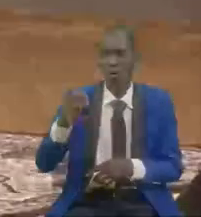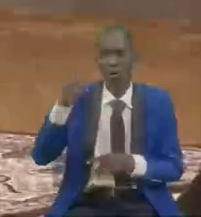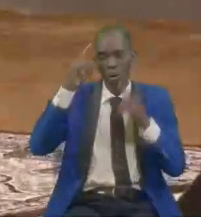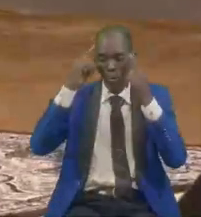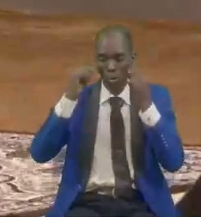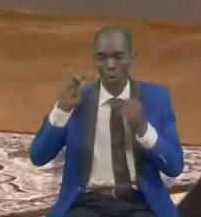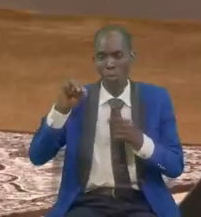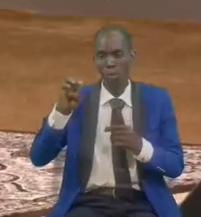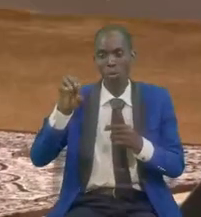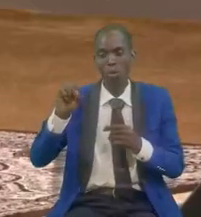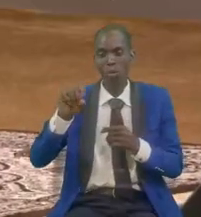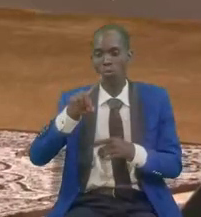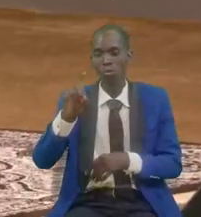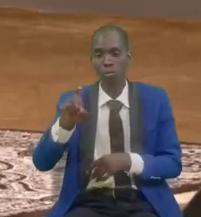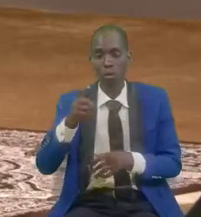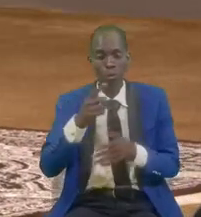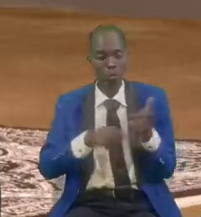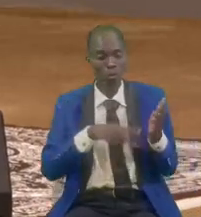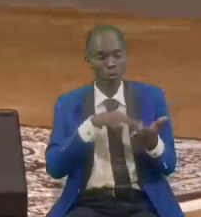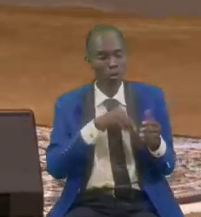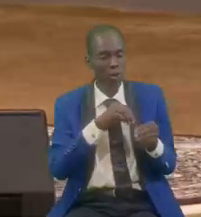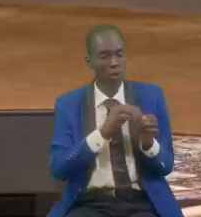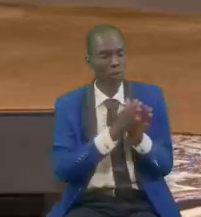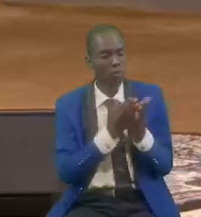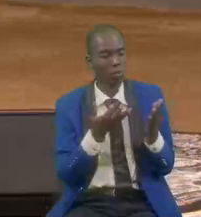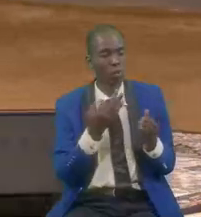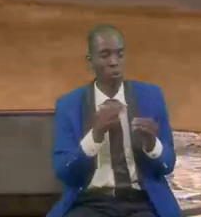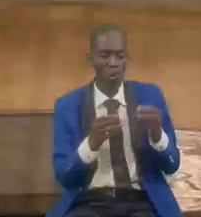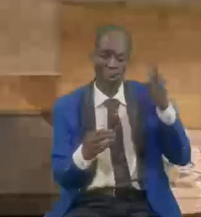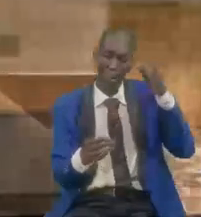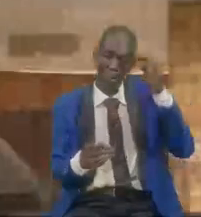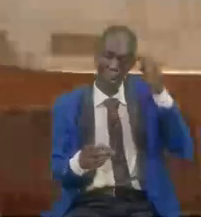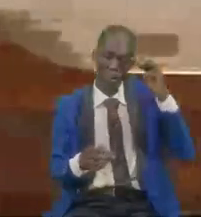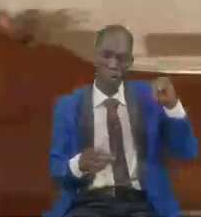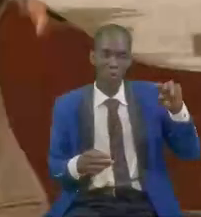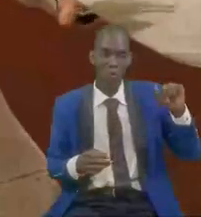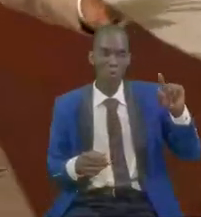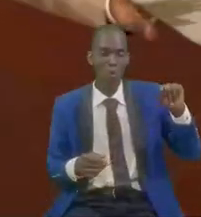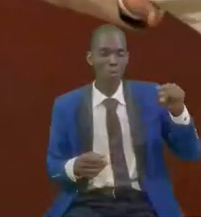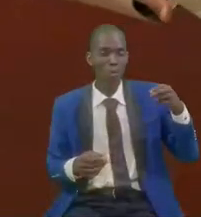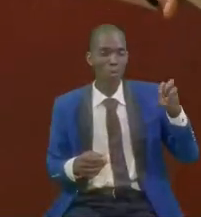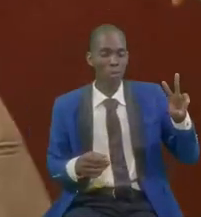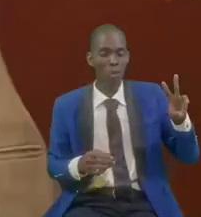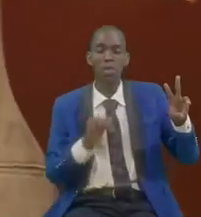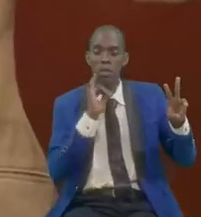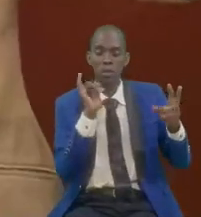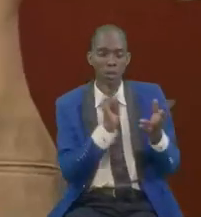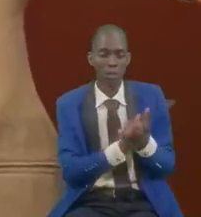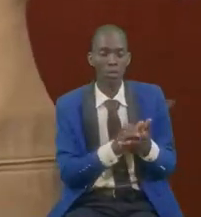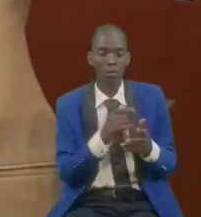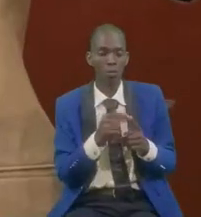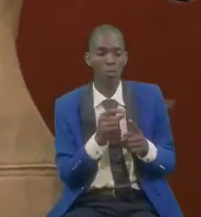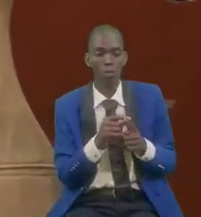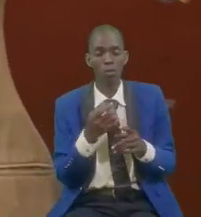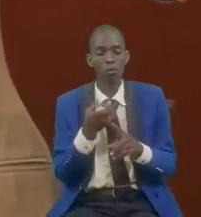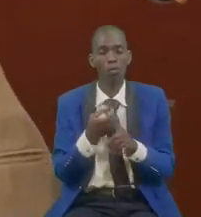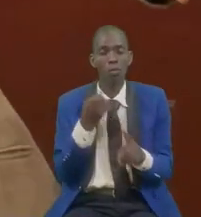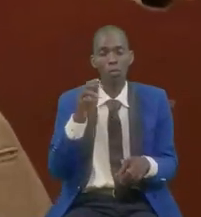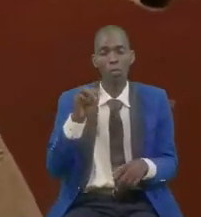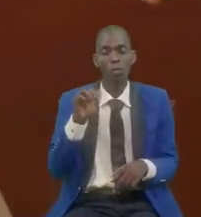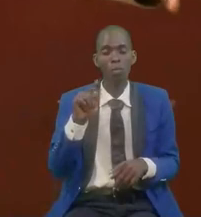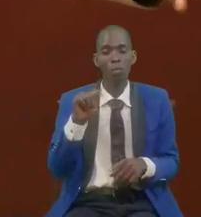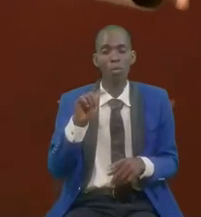Josué? Ce que nous lisons en Matthieu, est-ce la parole de Matthieu? Ce que nous lisons dans les épîtres, dans l'épître